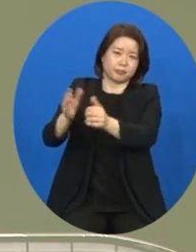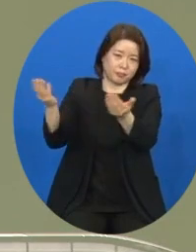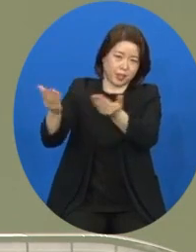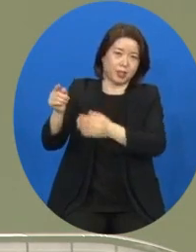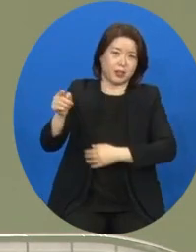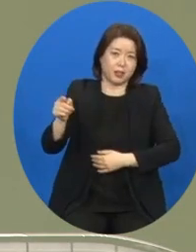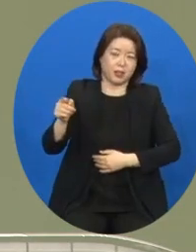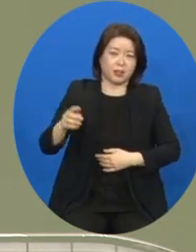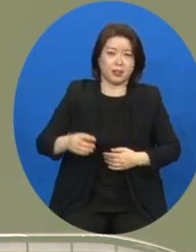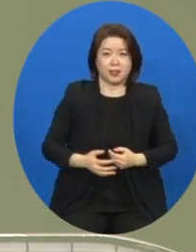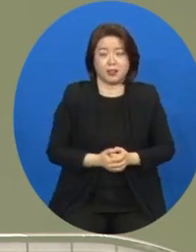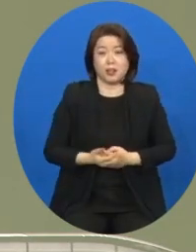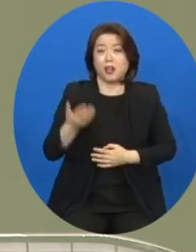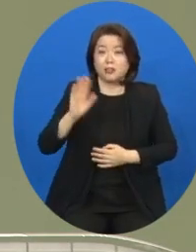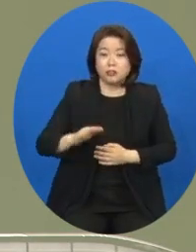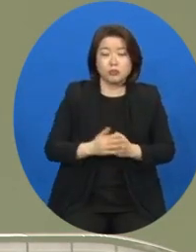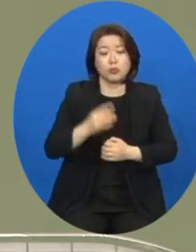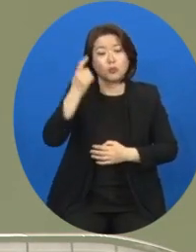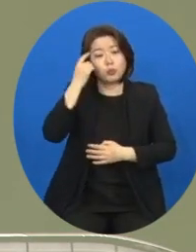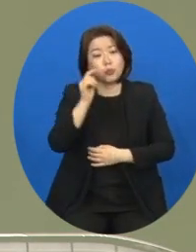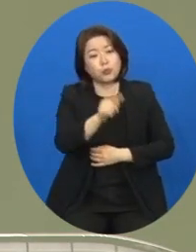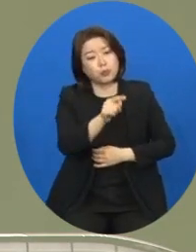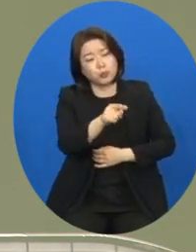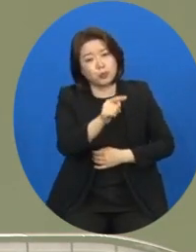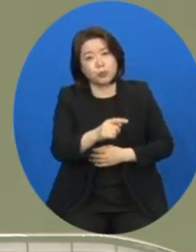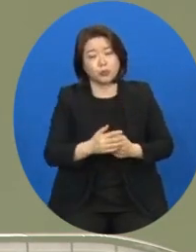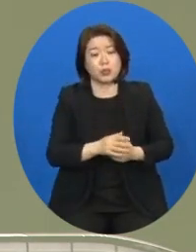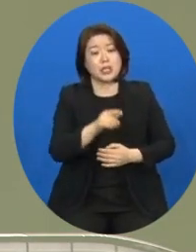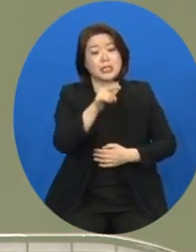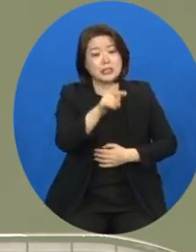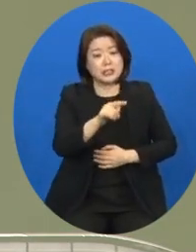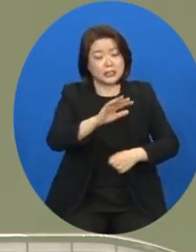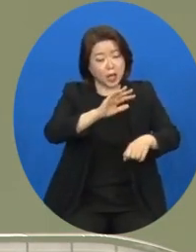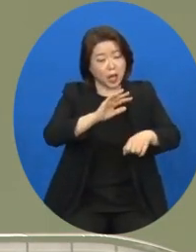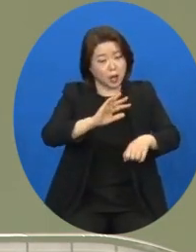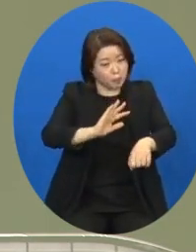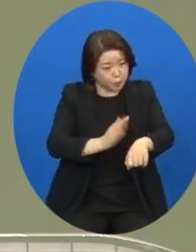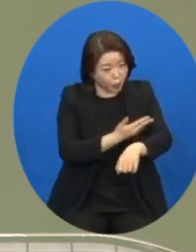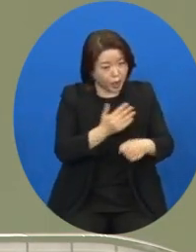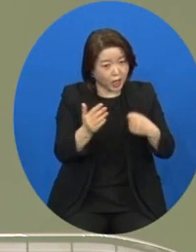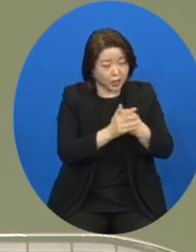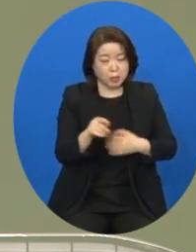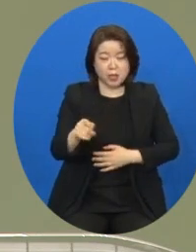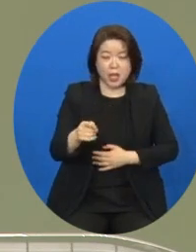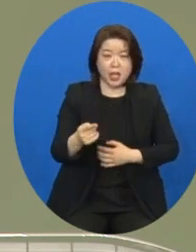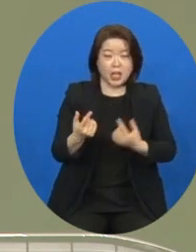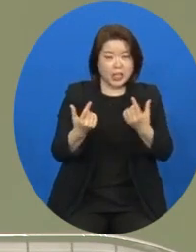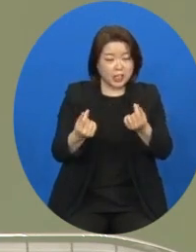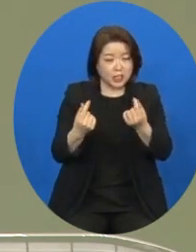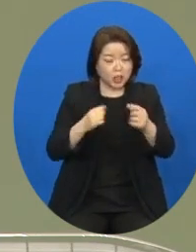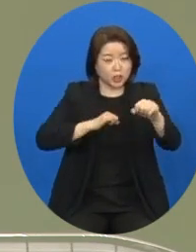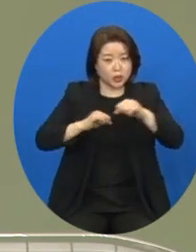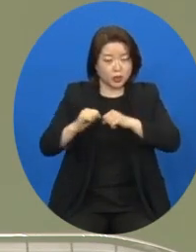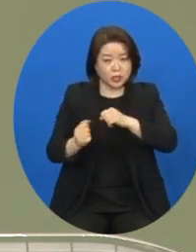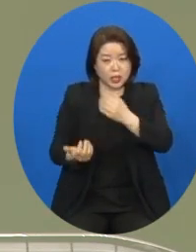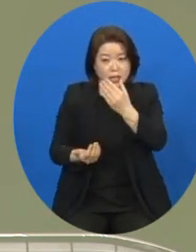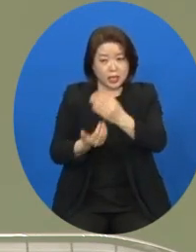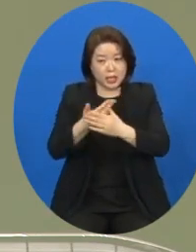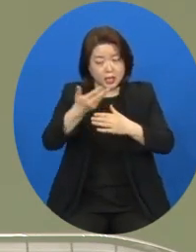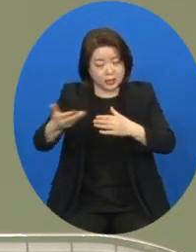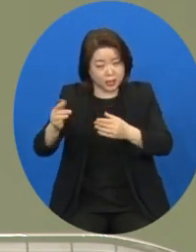일이에요. 그런데 왜 너는 내가 못하니까 이런 역사가 일어날 것에 대해서